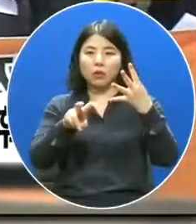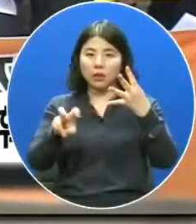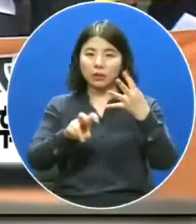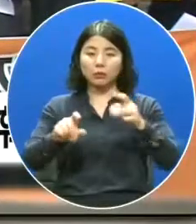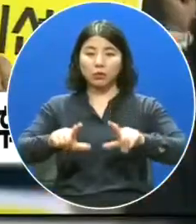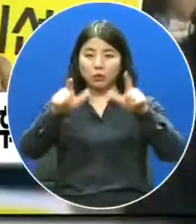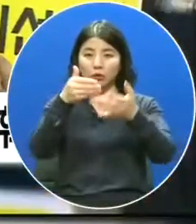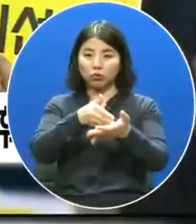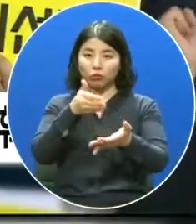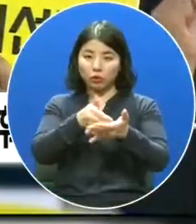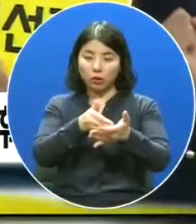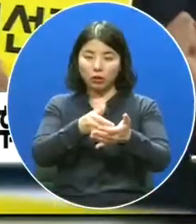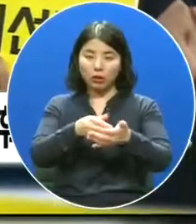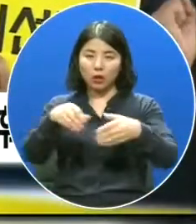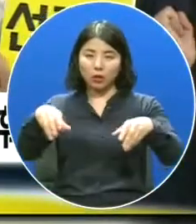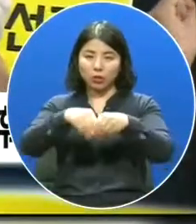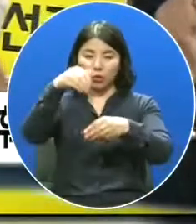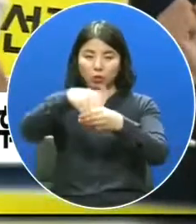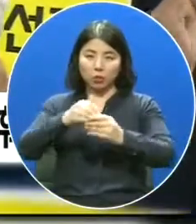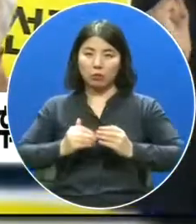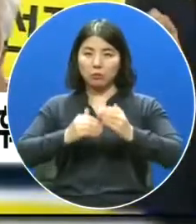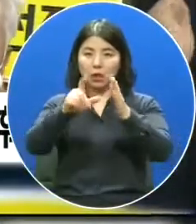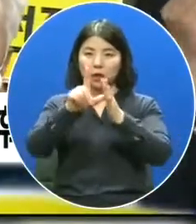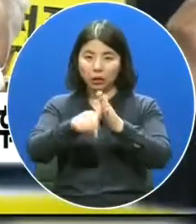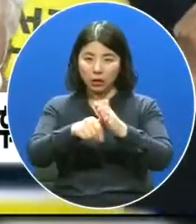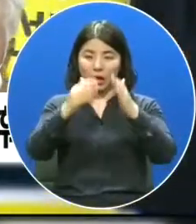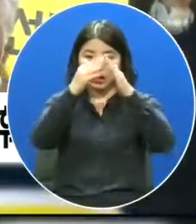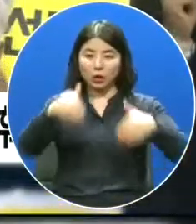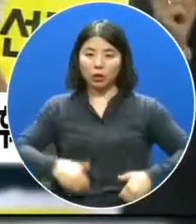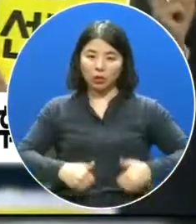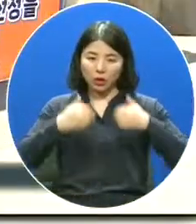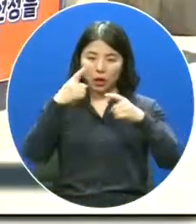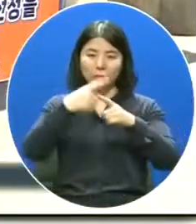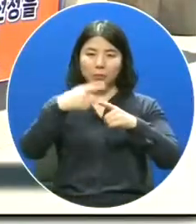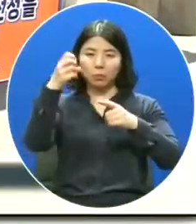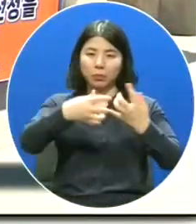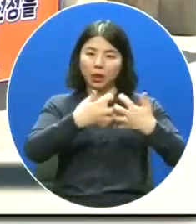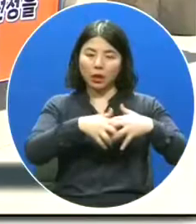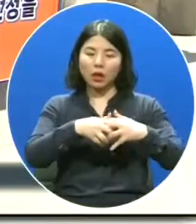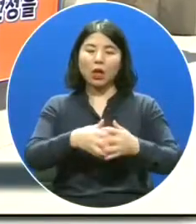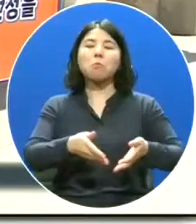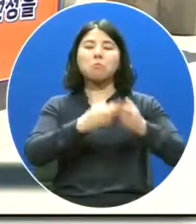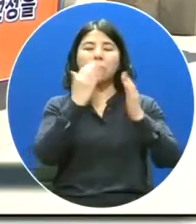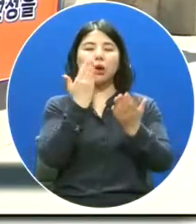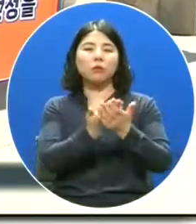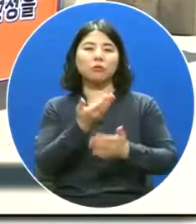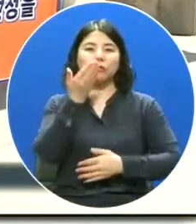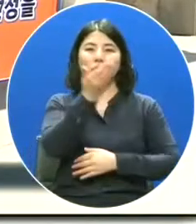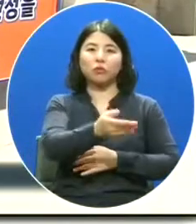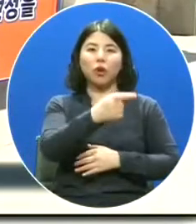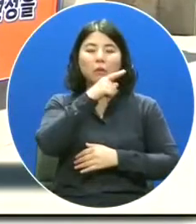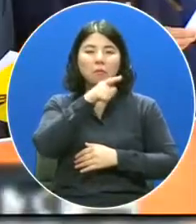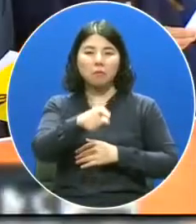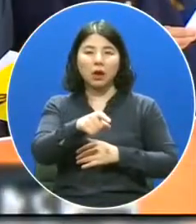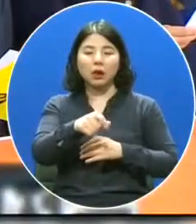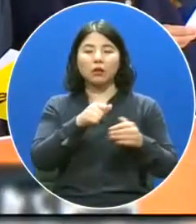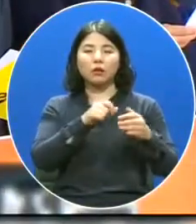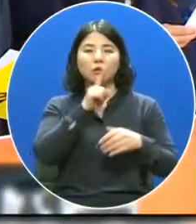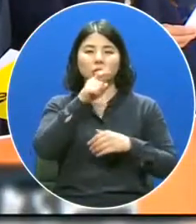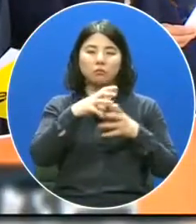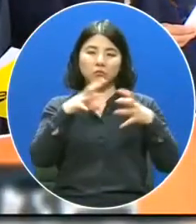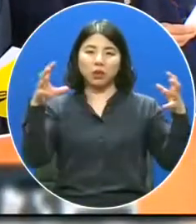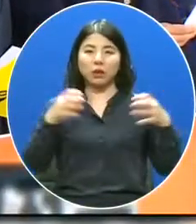21일 뉴스에서는 총선 과정에서 전남의 방사관 가속기를 구축하겠다는 여당 대표의 발언이 논란이 된 바